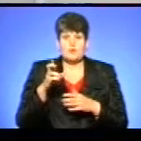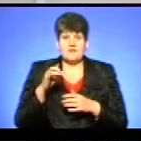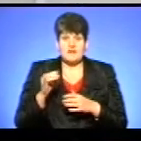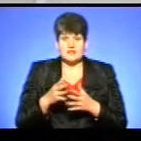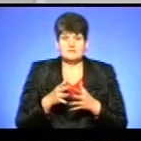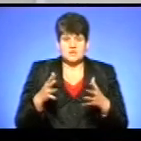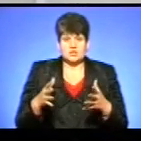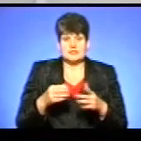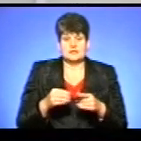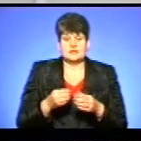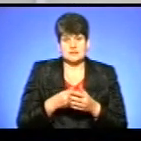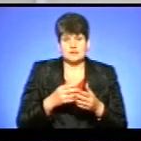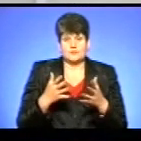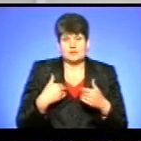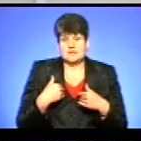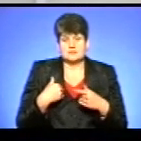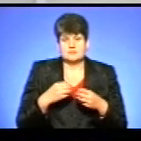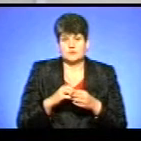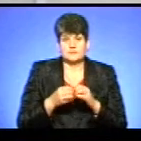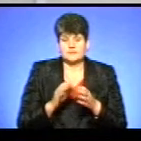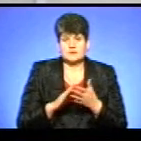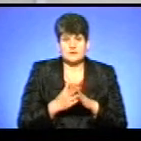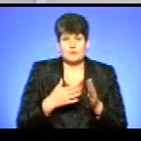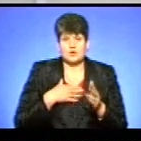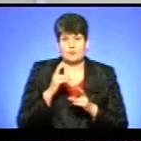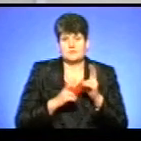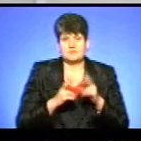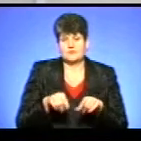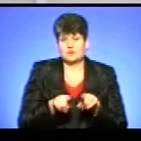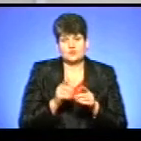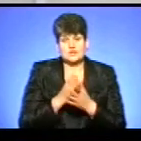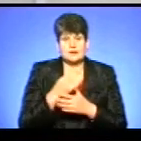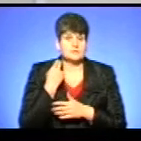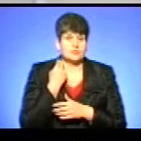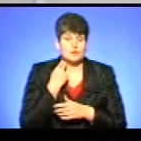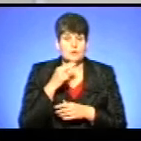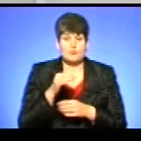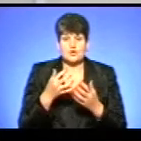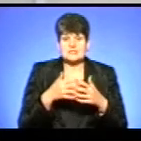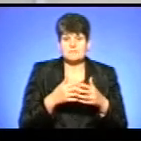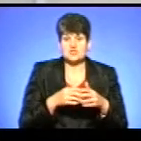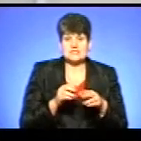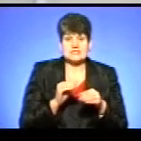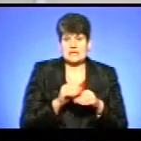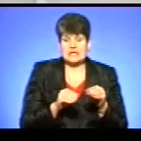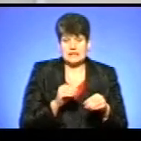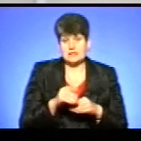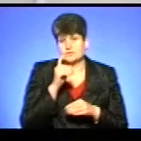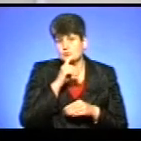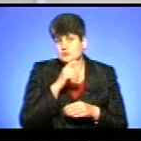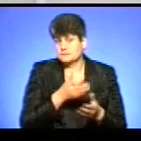ціна. Ситуація дуже критична. У нас так само, в мене на моєму підприємстві також є заборгованість, що по запчастинах, що по